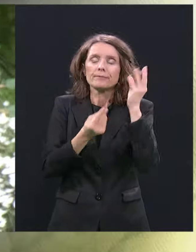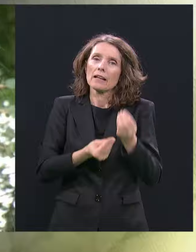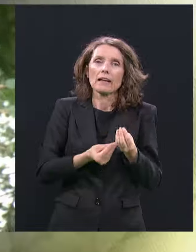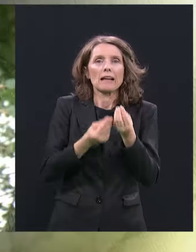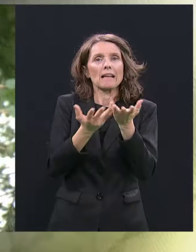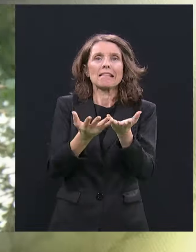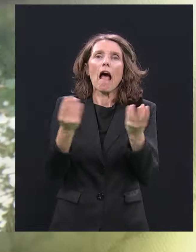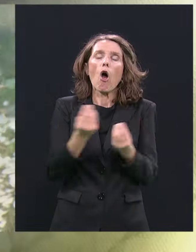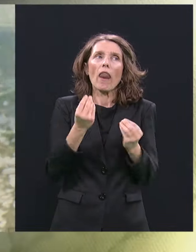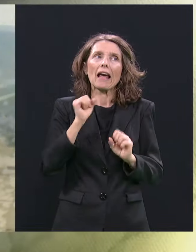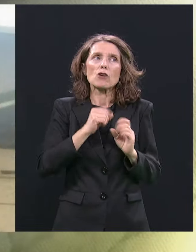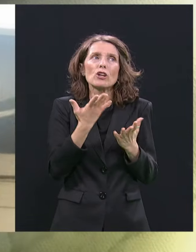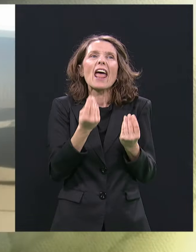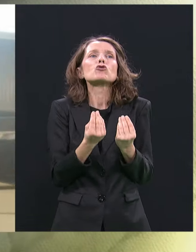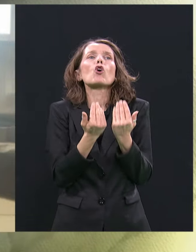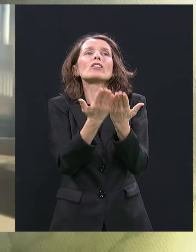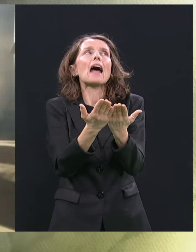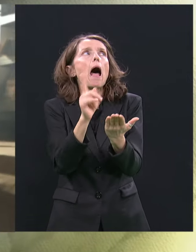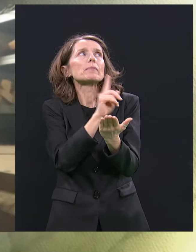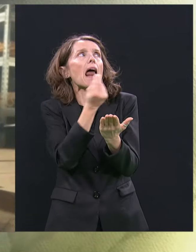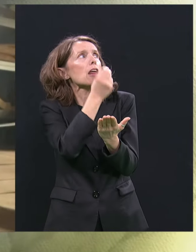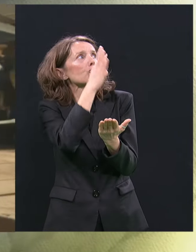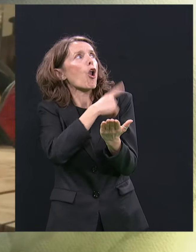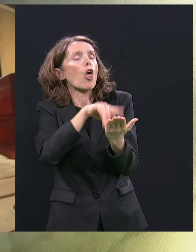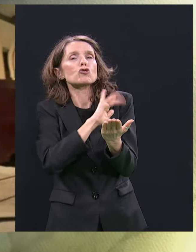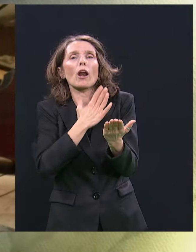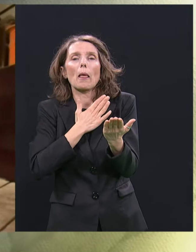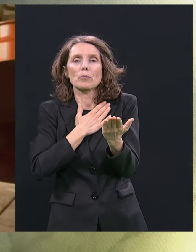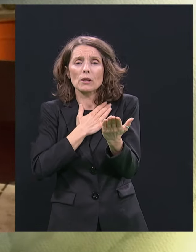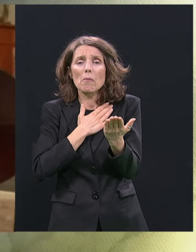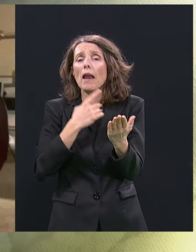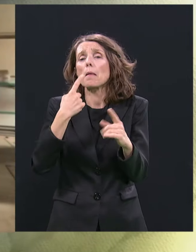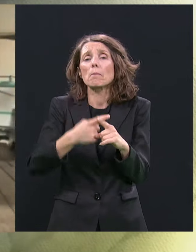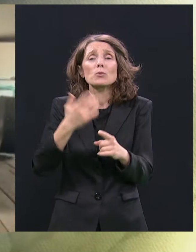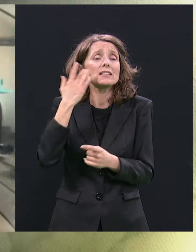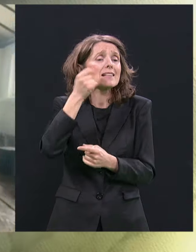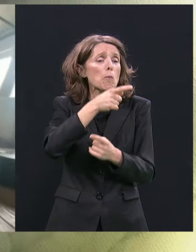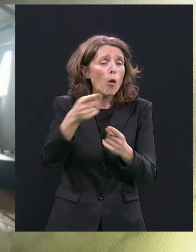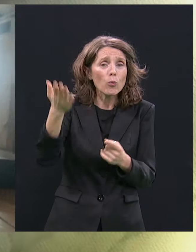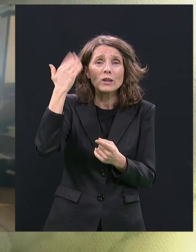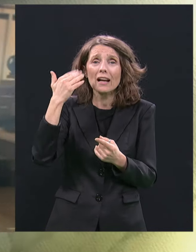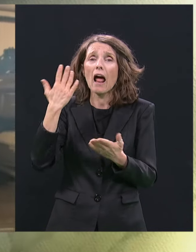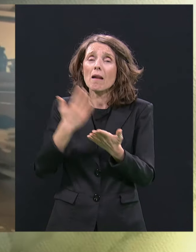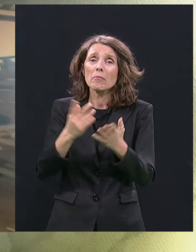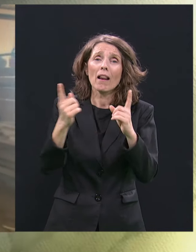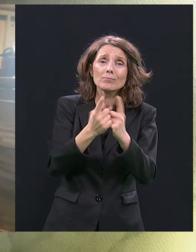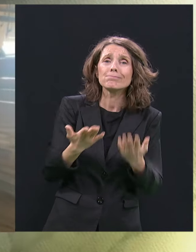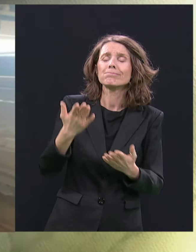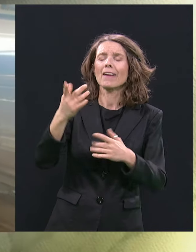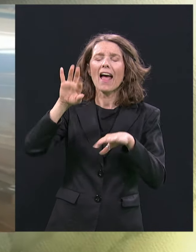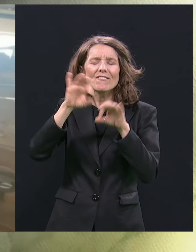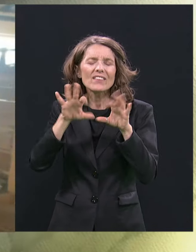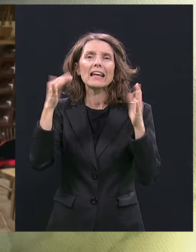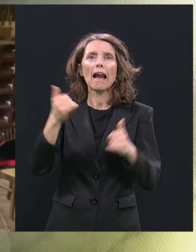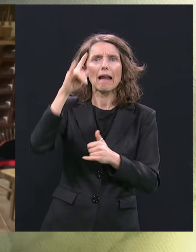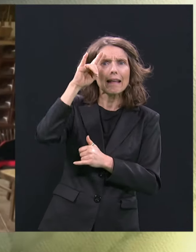loše ne bi desilo, kako kaže legenda. Ne zna se ni da li su ga pohodile vile ili demonska bića, ali da drvo ima